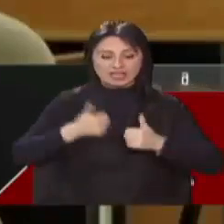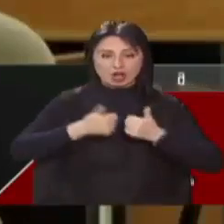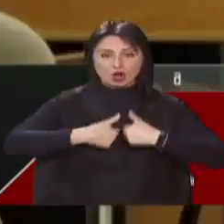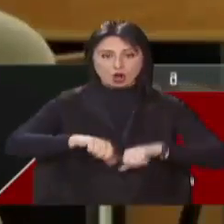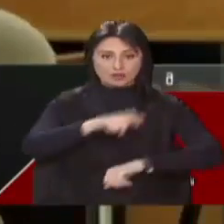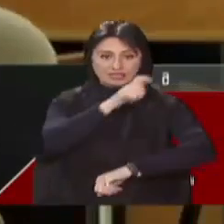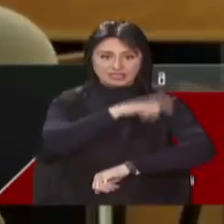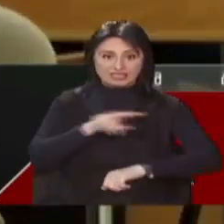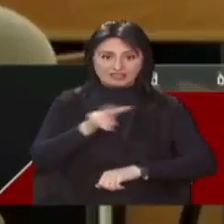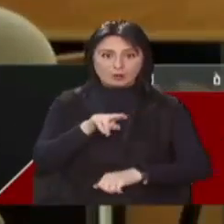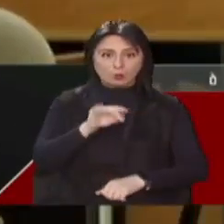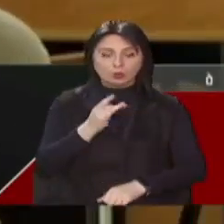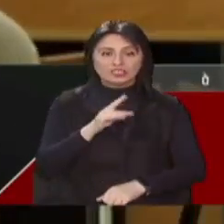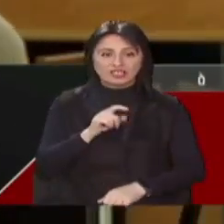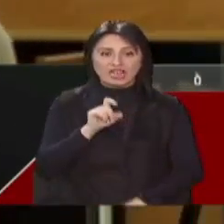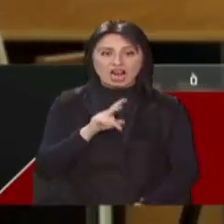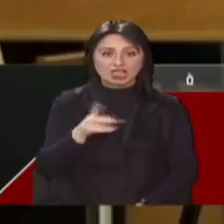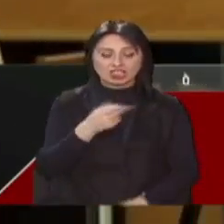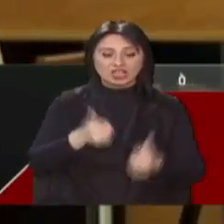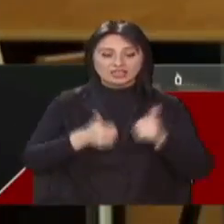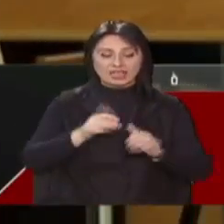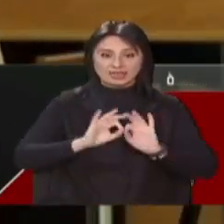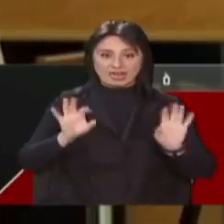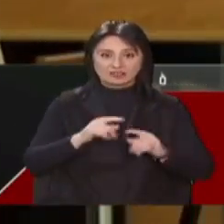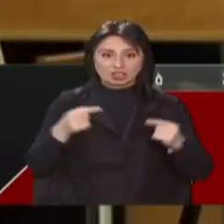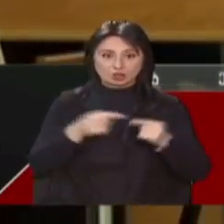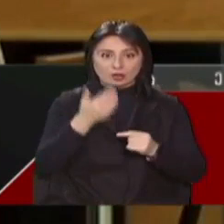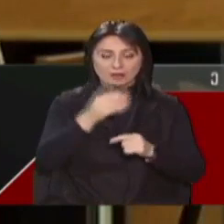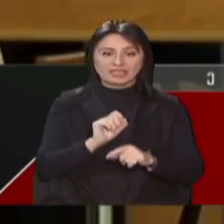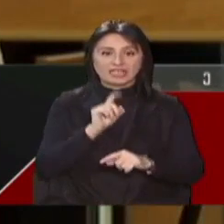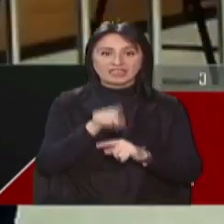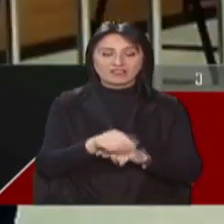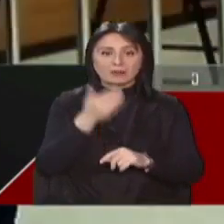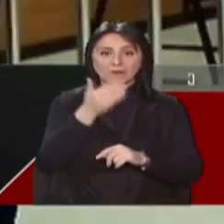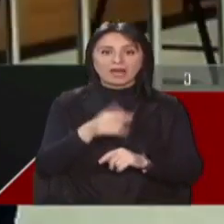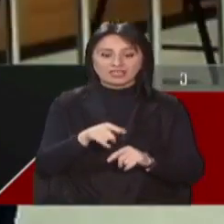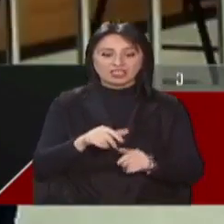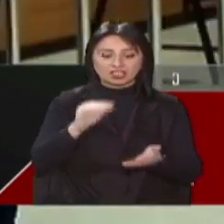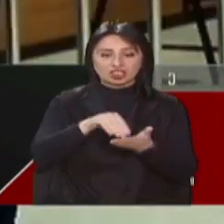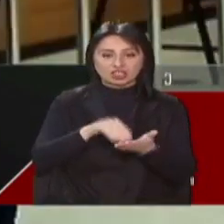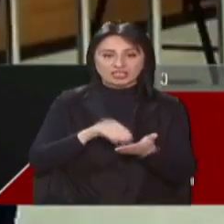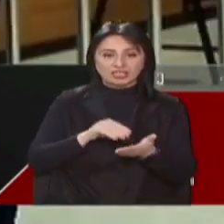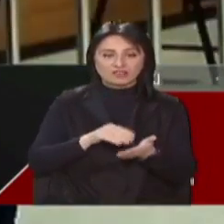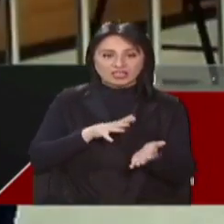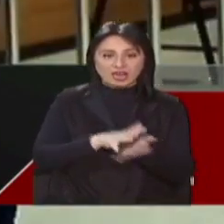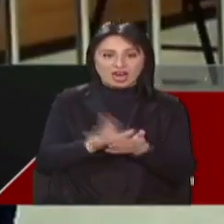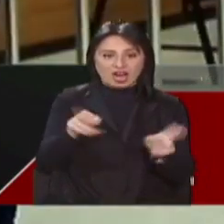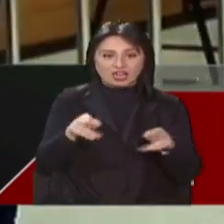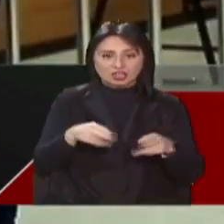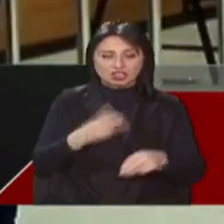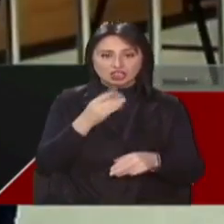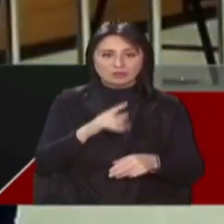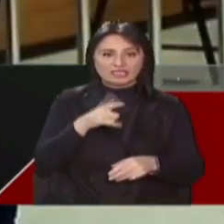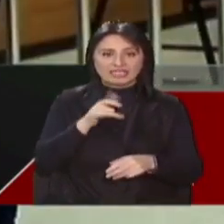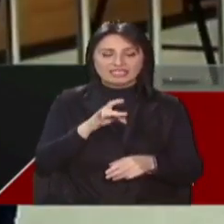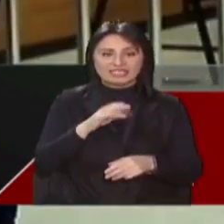კომისიის წევრები ფურცხვანიძე და ხარშილაძე ტენდერს აცხადებდნენ სწორედ მათი დავალებითა და მათ მიერვე შედგენილი ხარშ თაღრიცხვებით შეპესე